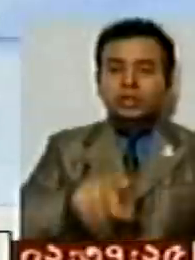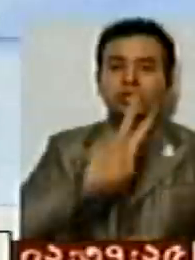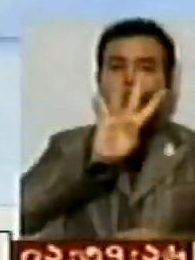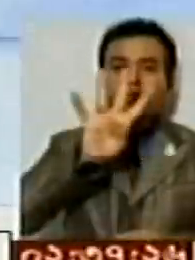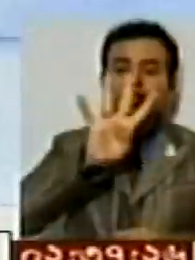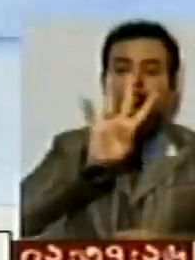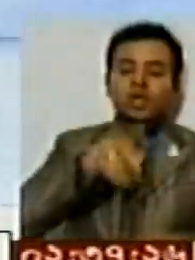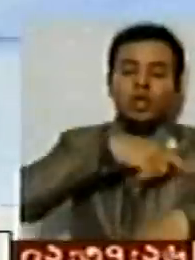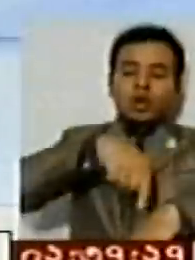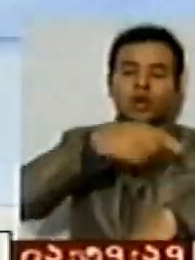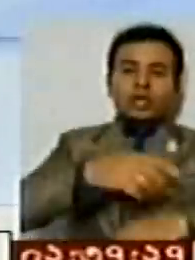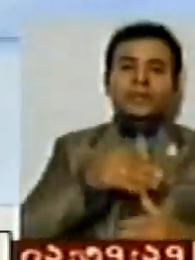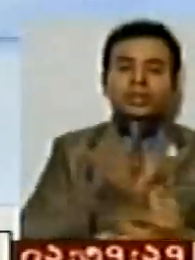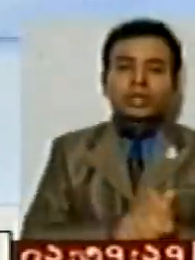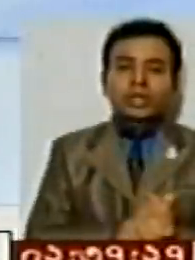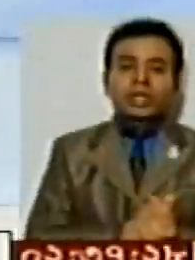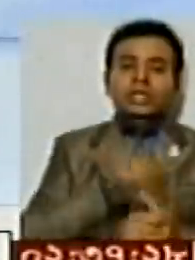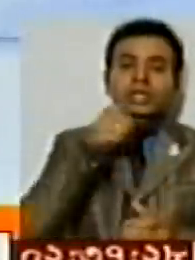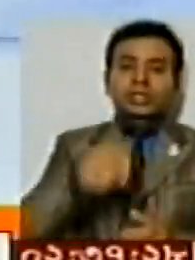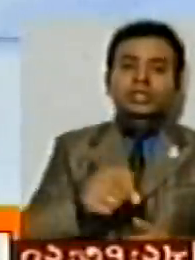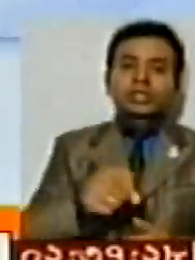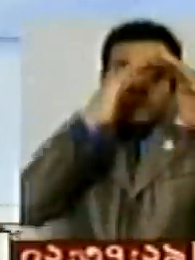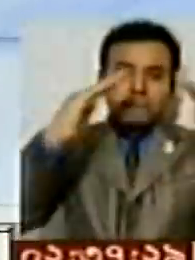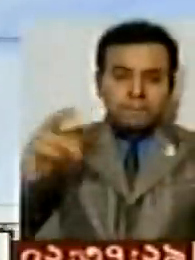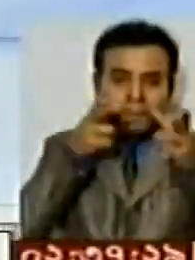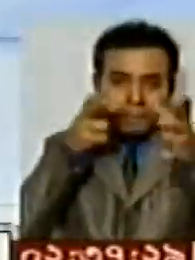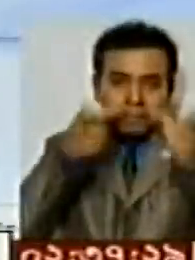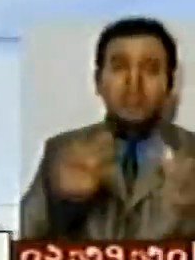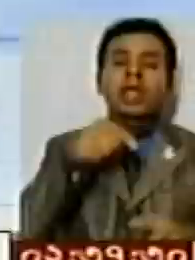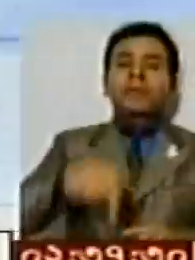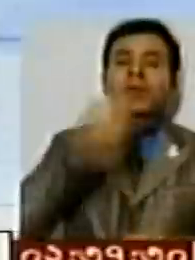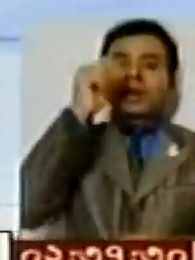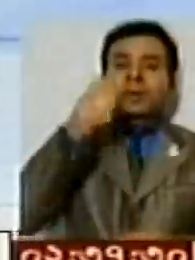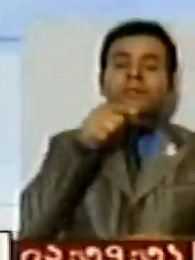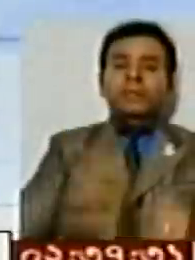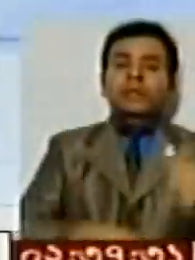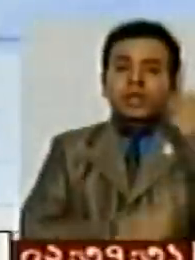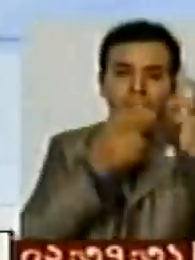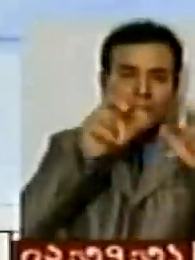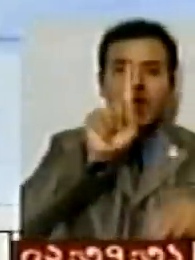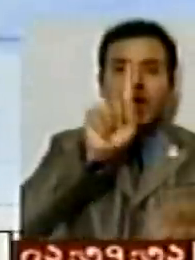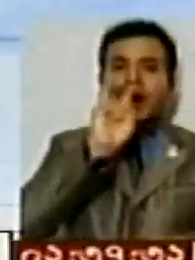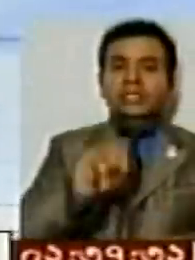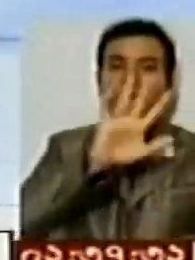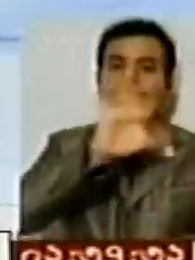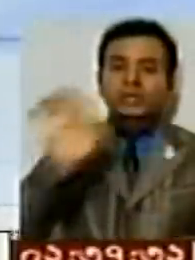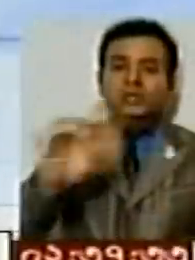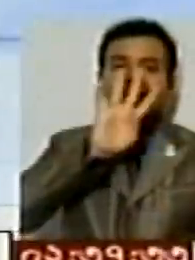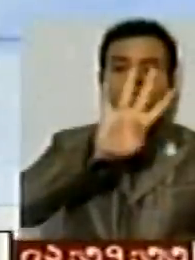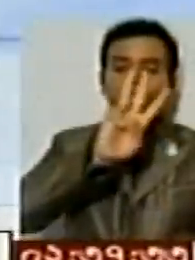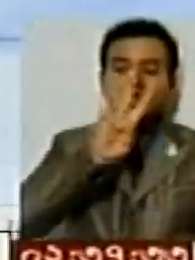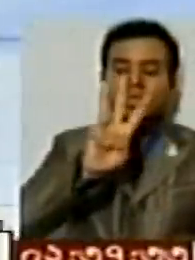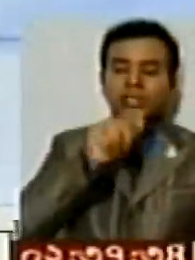কোয়ারেন্টাইনে আমাদের নিতে হয়েছে বেশ কিছু মানুষকে এবং 24 ঘন্টার মধ্যে মোট কোয়ারেন্টাইন হোম এবং প্রাতিষ্ঠানিক মিলে